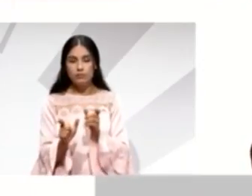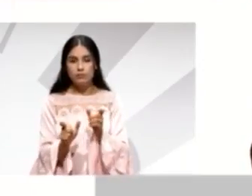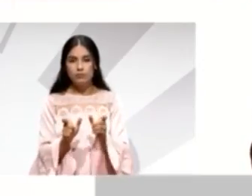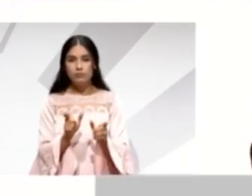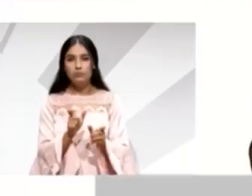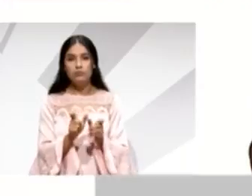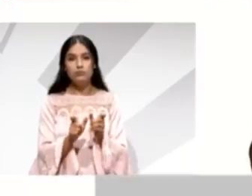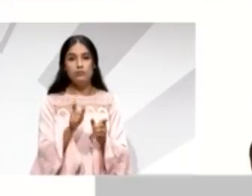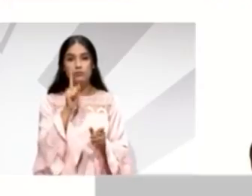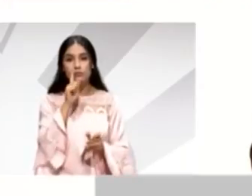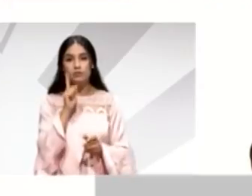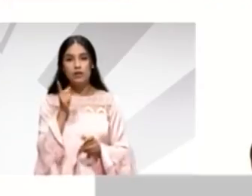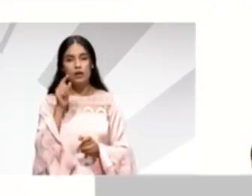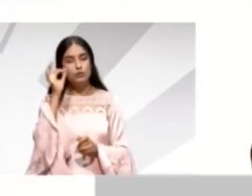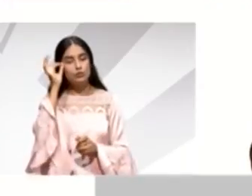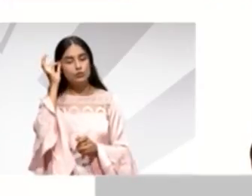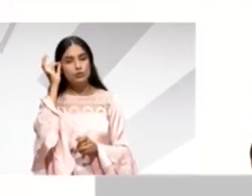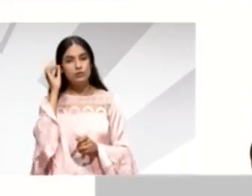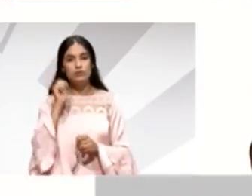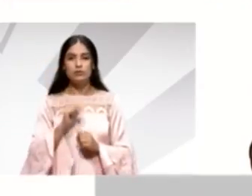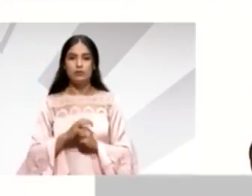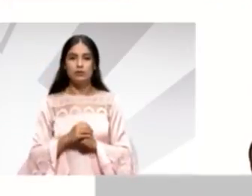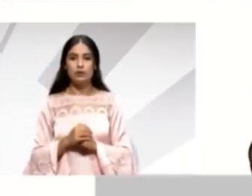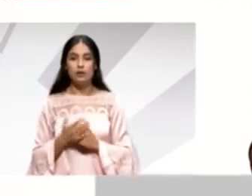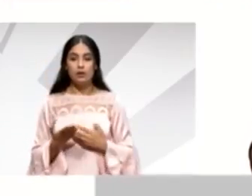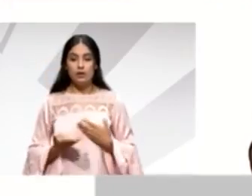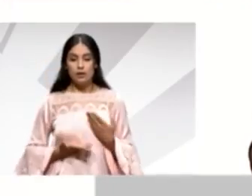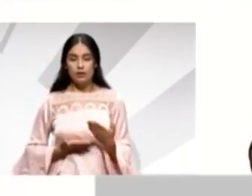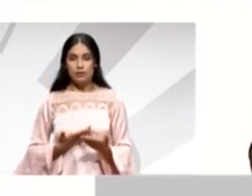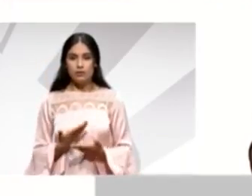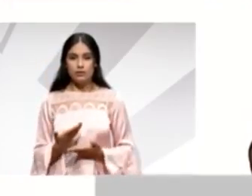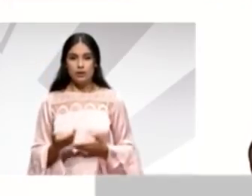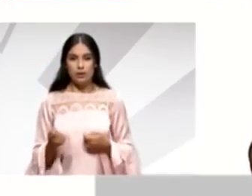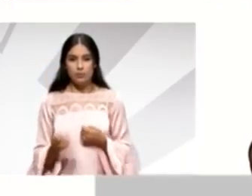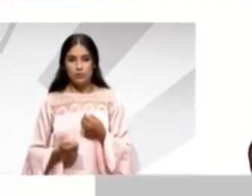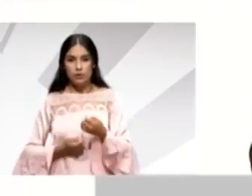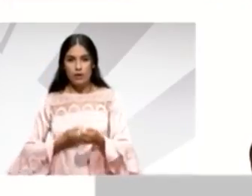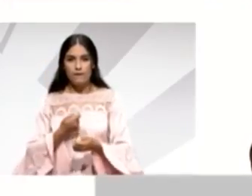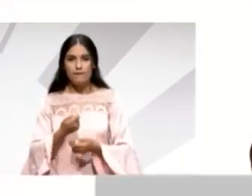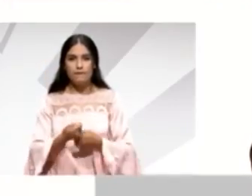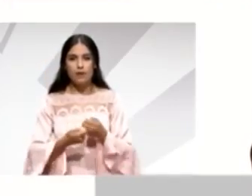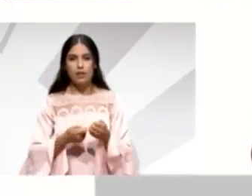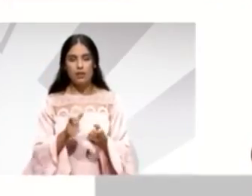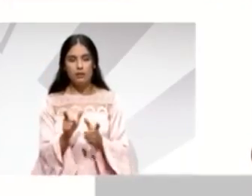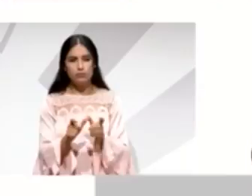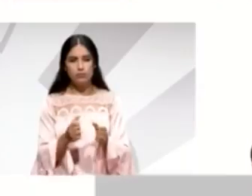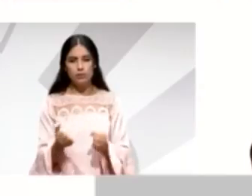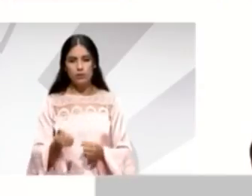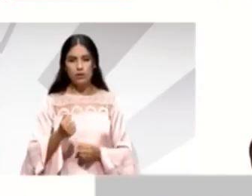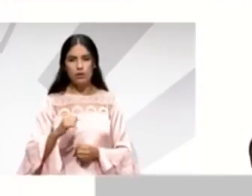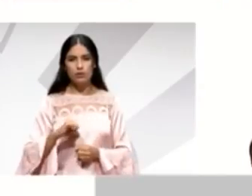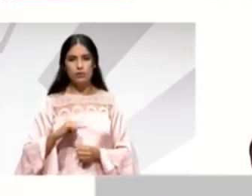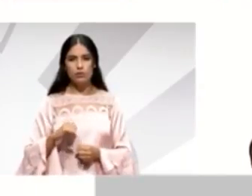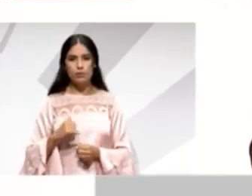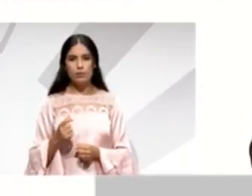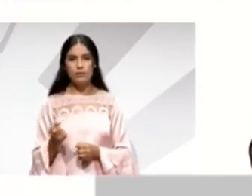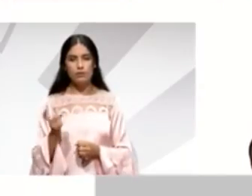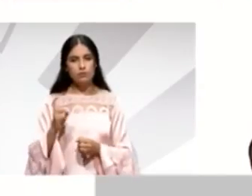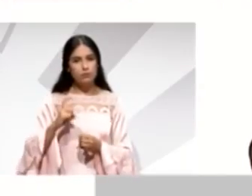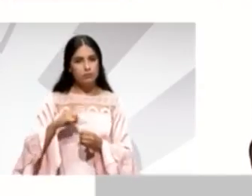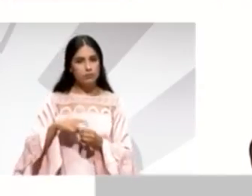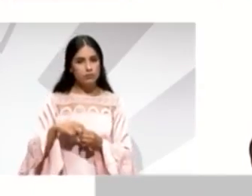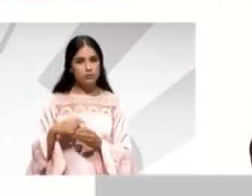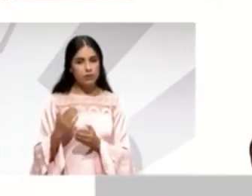نسعى على العمل مزيد تفعيل دور الطاقات الشبابيه في خلال مسانده